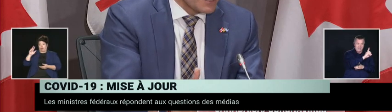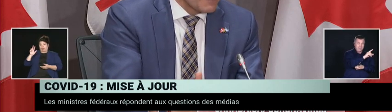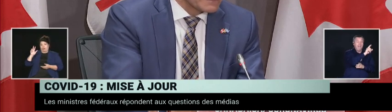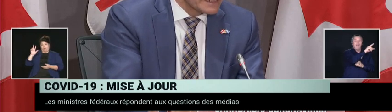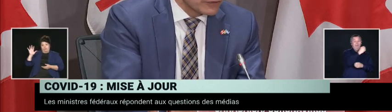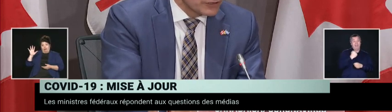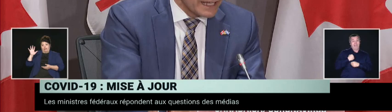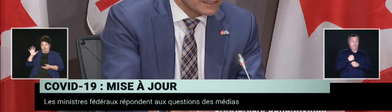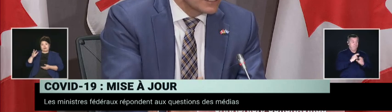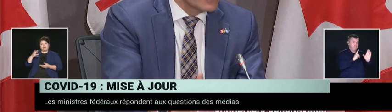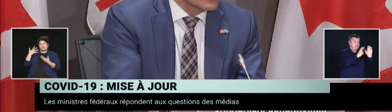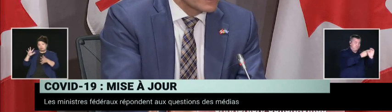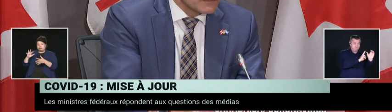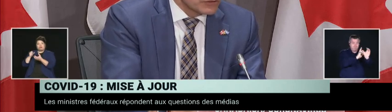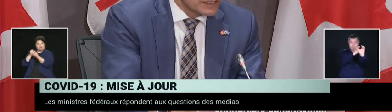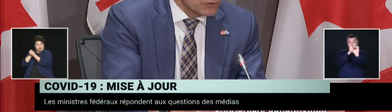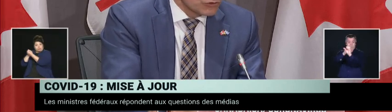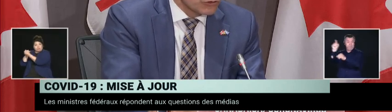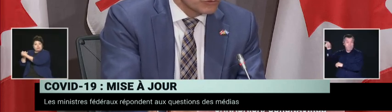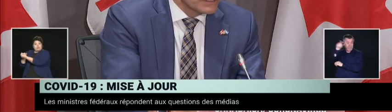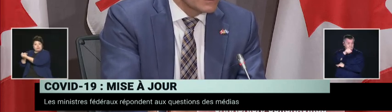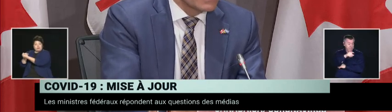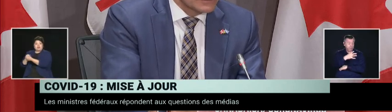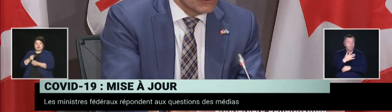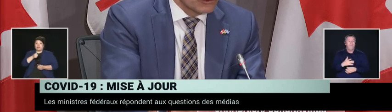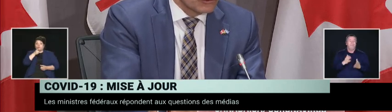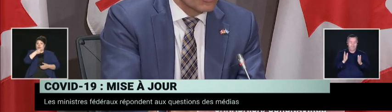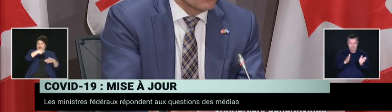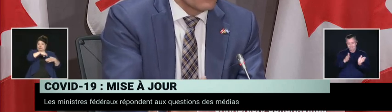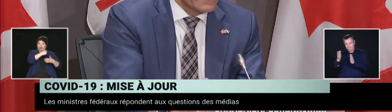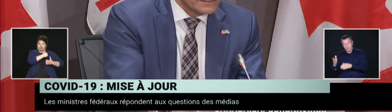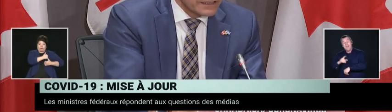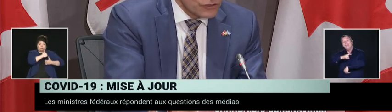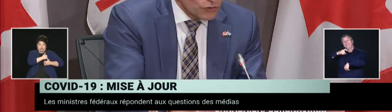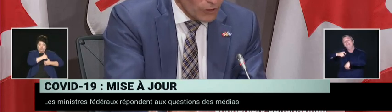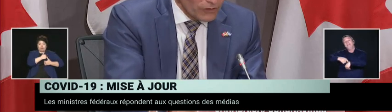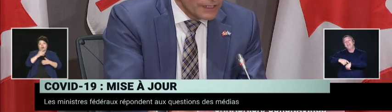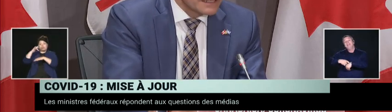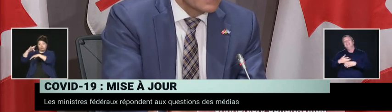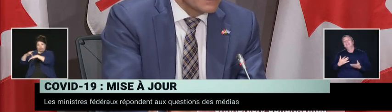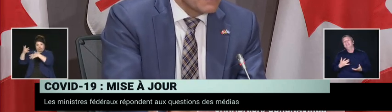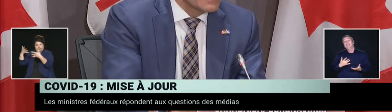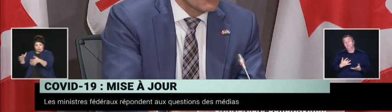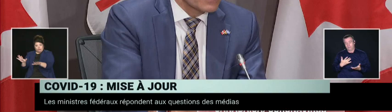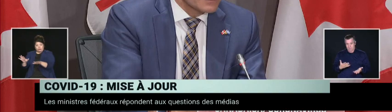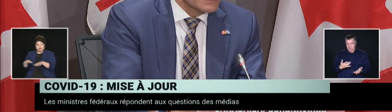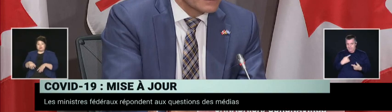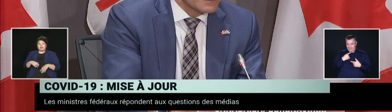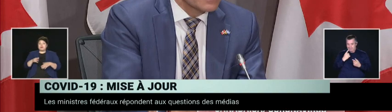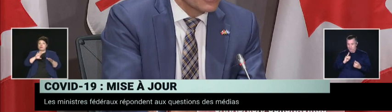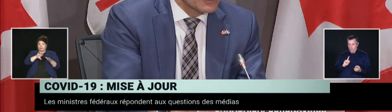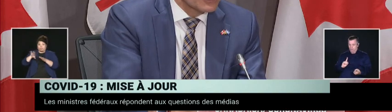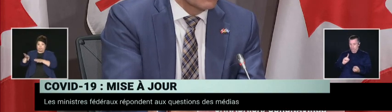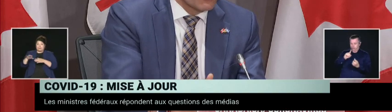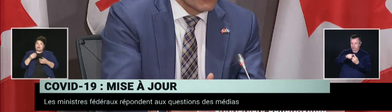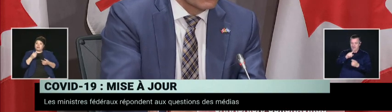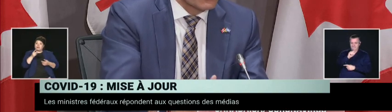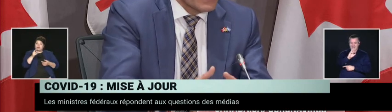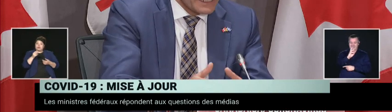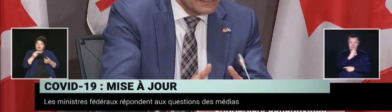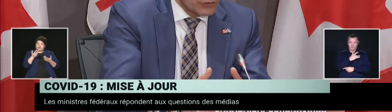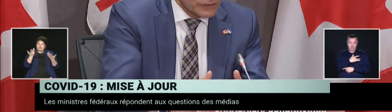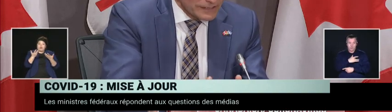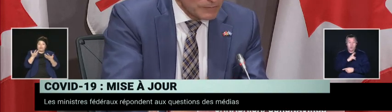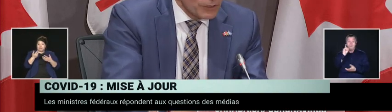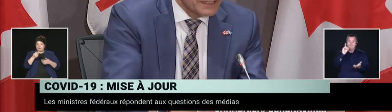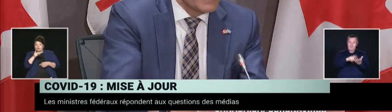semaines. En matière de date, ce qui est annoncé aujourd'hui, c'est que jusqu'au 26 juin, ces 1350 soldats vont